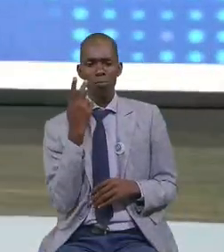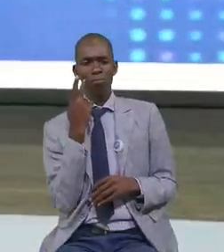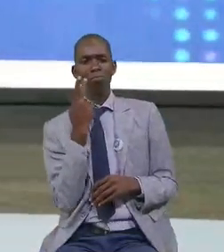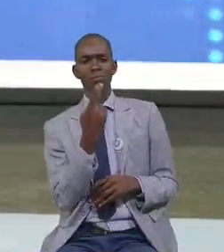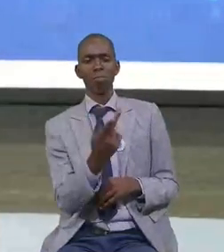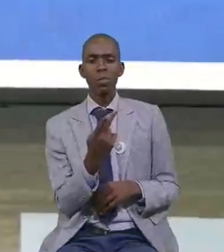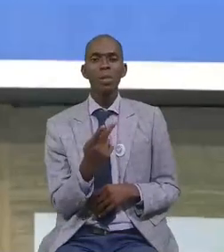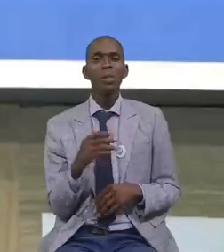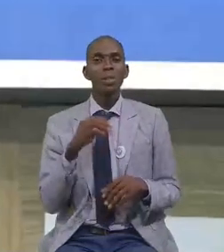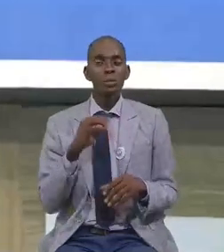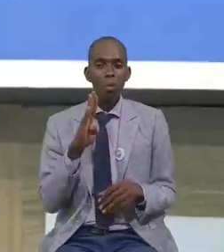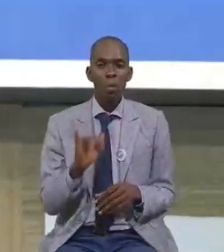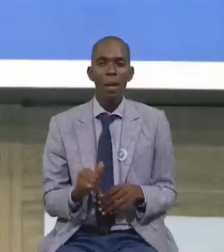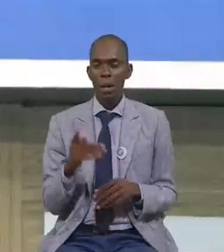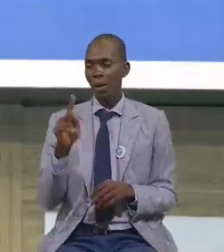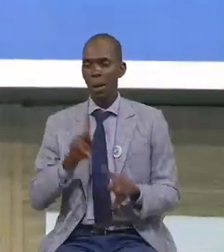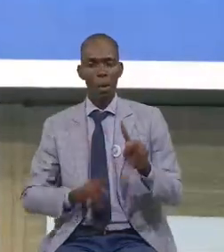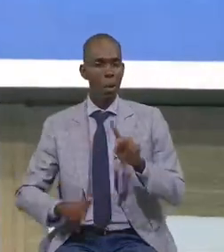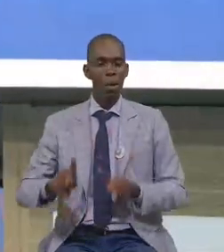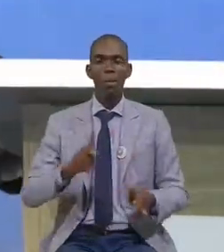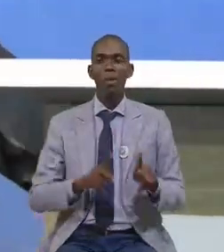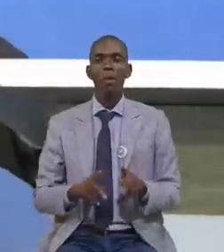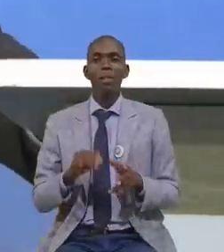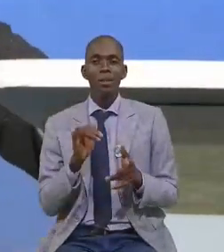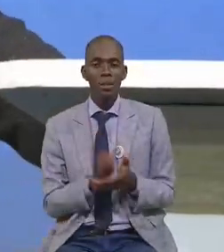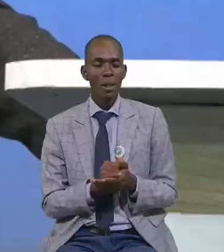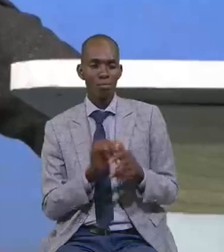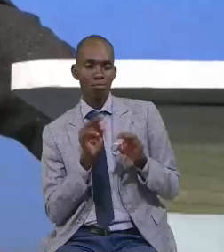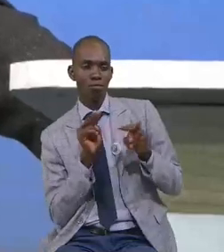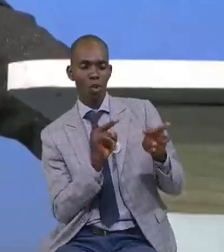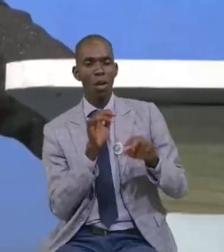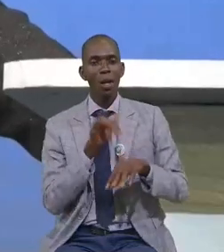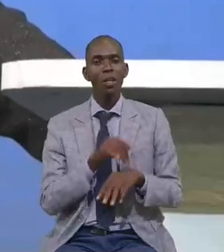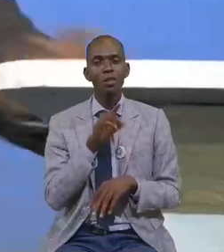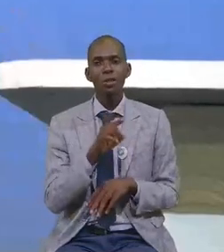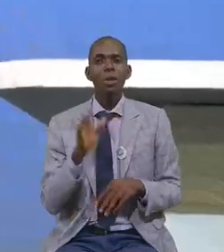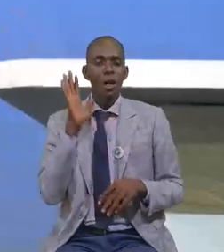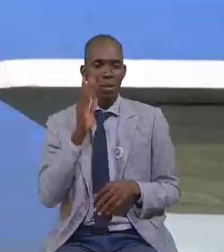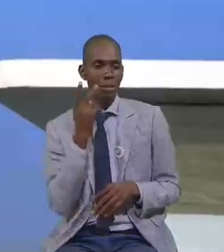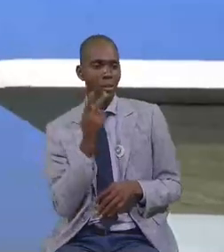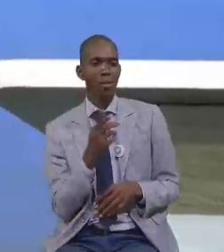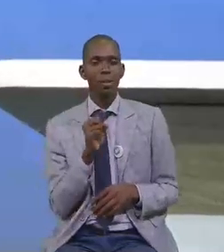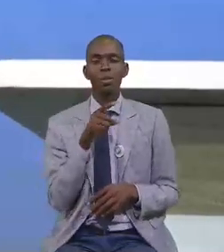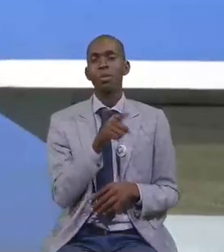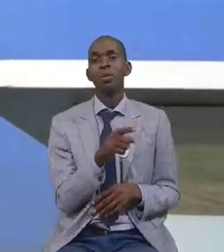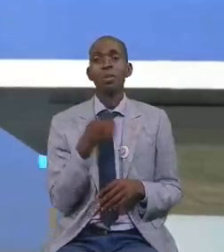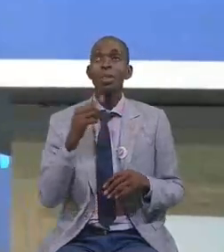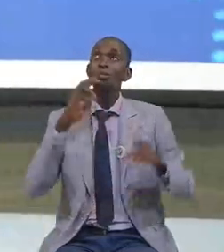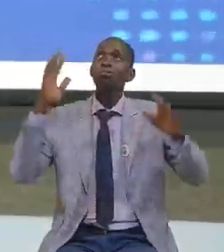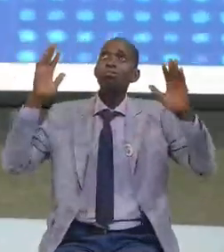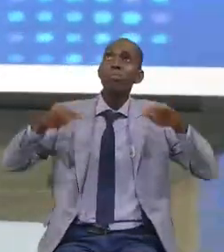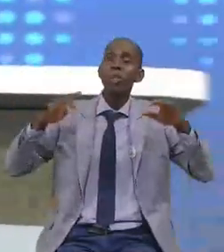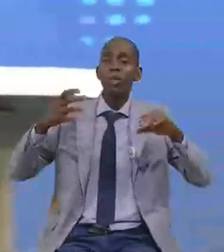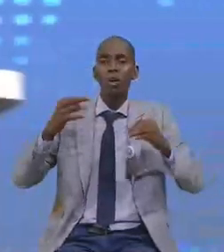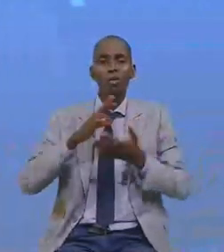visiblement reconnu par les gens qui vous regardent. La pluie de la justice.